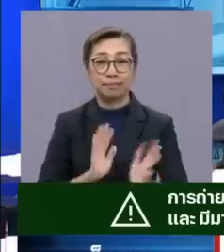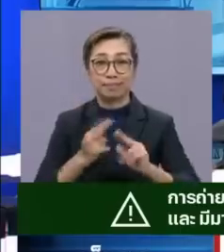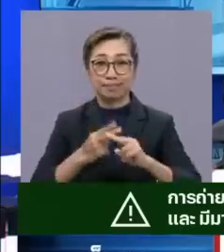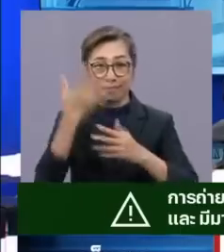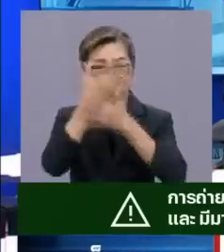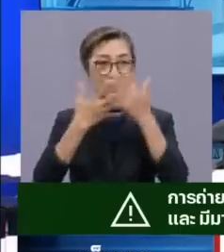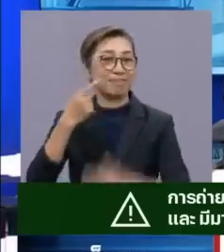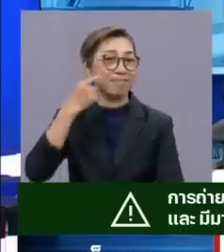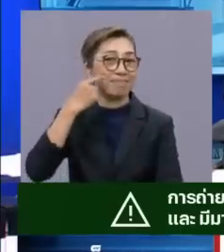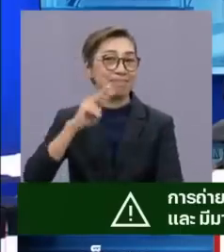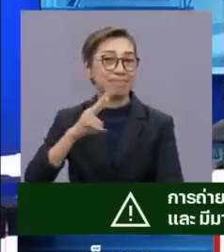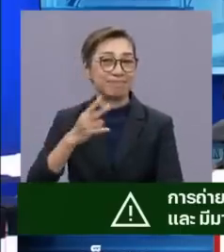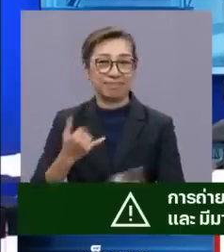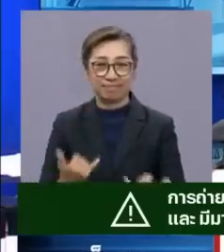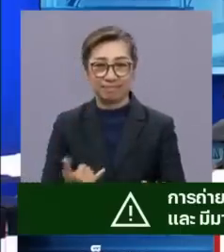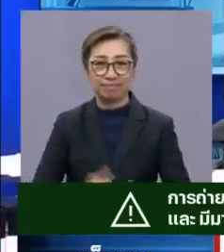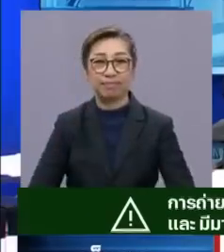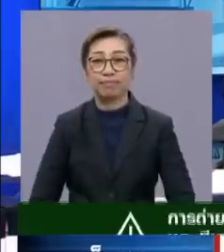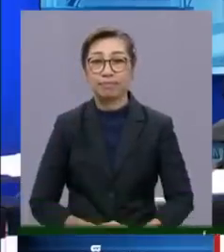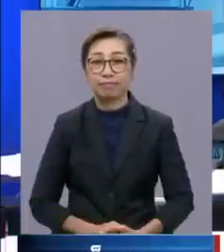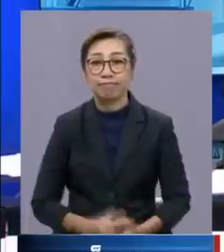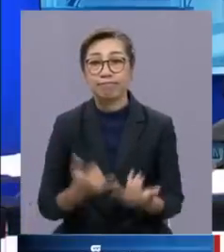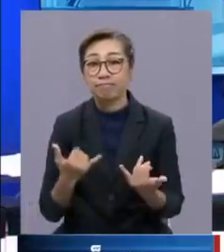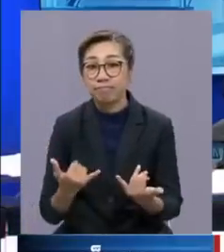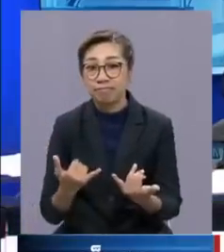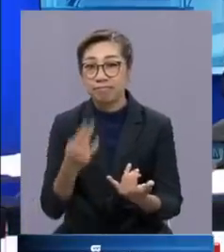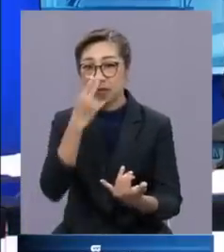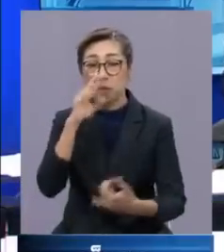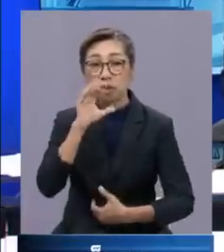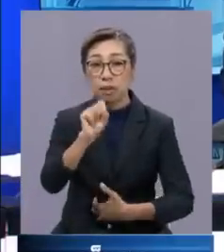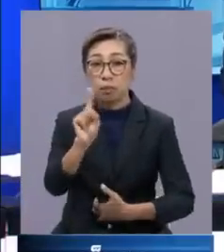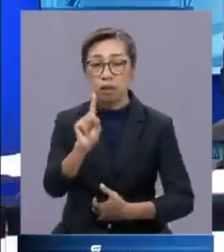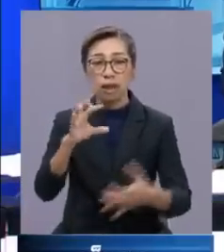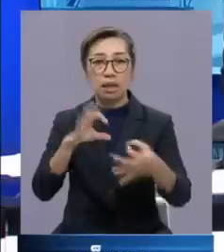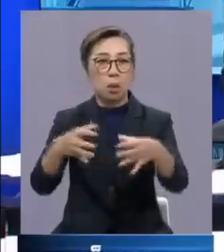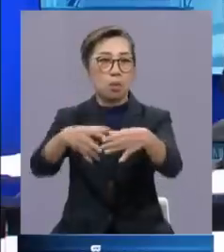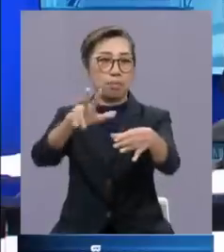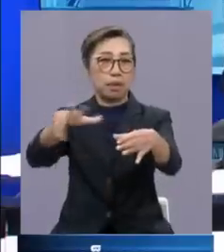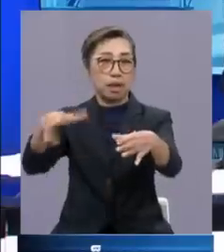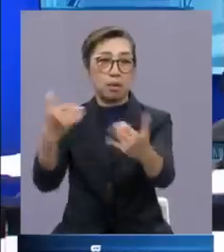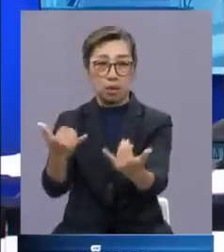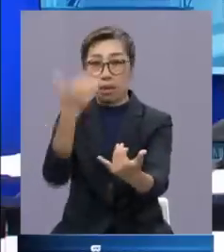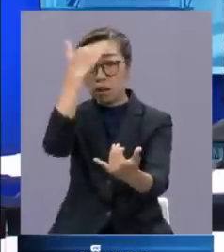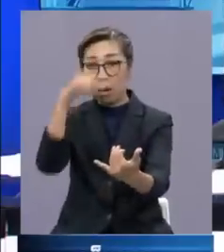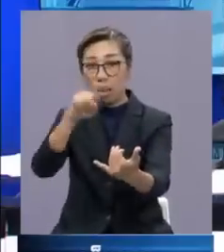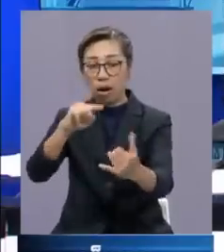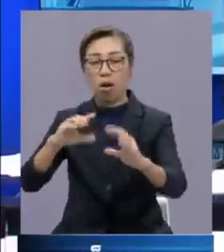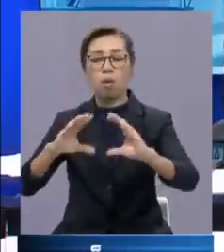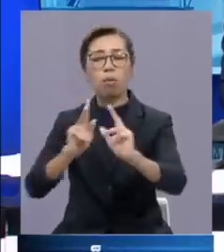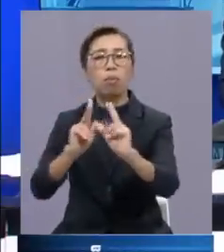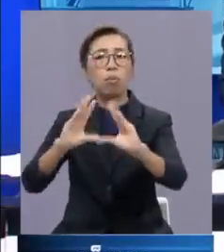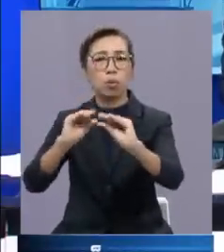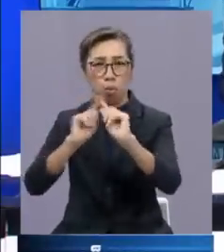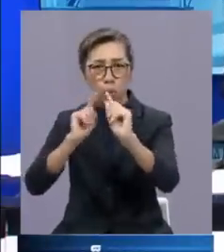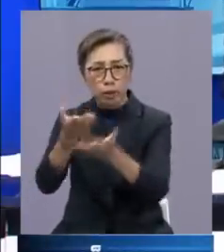ย์ล่ามภาษามือนะครับอาจารย์จันทราสุขสัจธรรมครับ วันนี้คงต้องจับตาไปที่พรรคเพื่อไทยนะครับเพราะจะมีการประชุมภายในเบื้องห